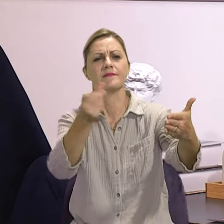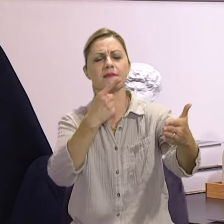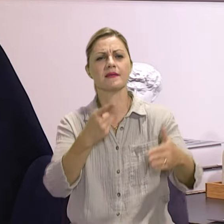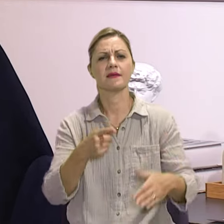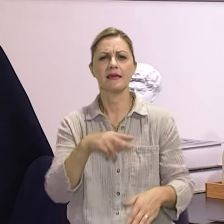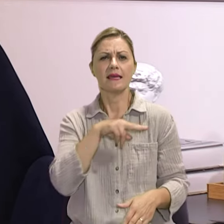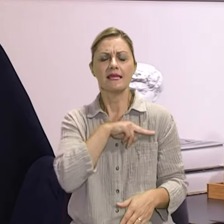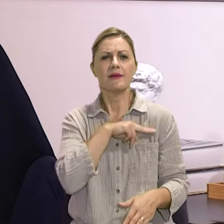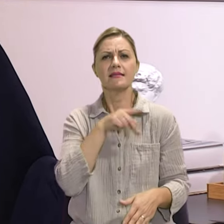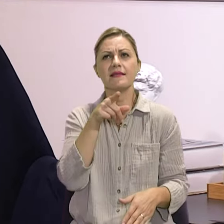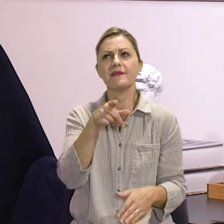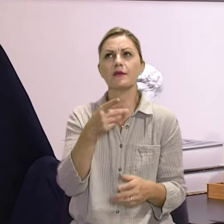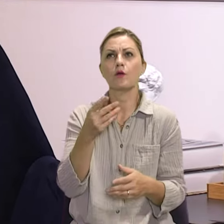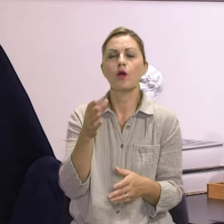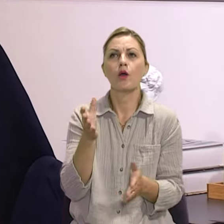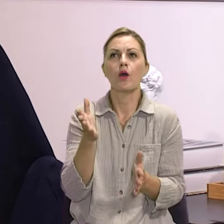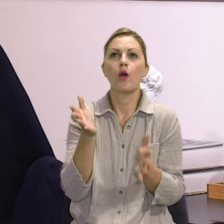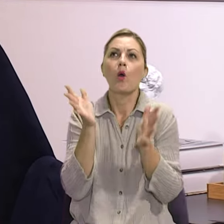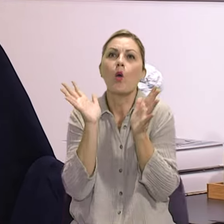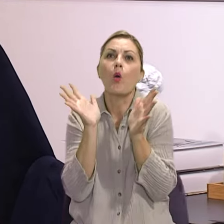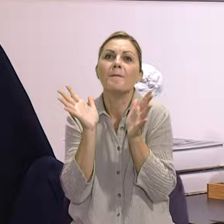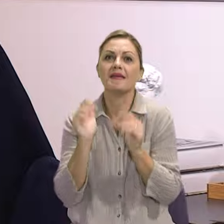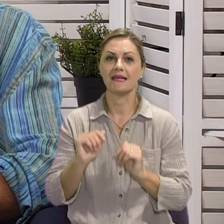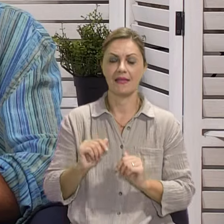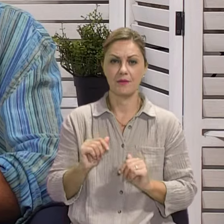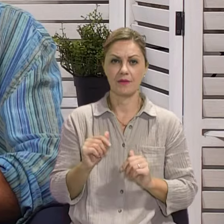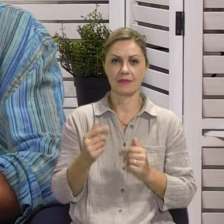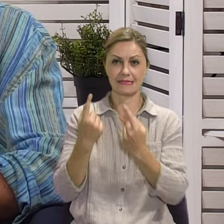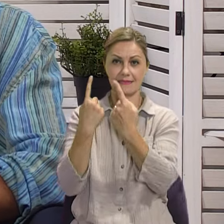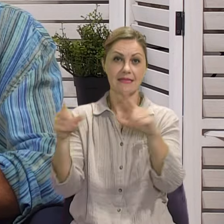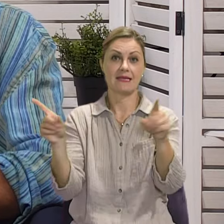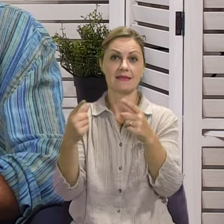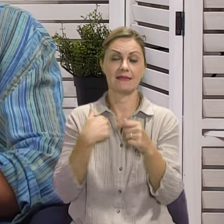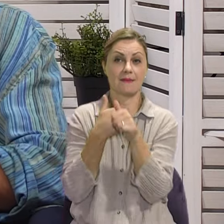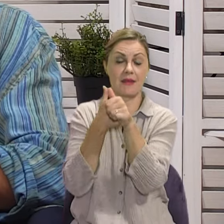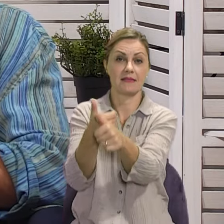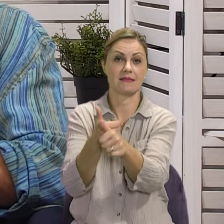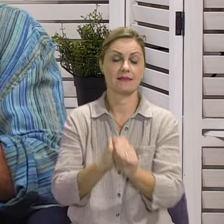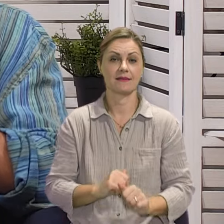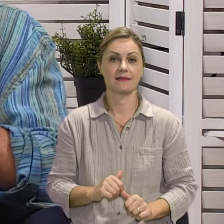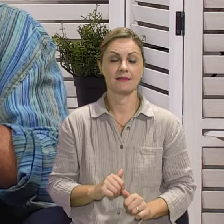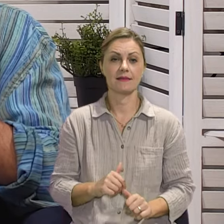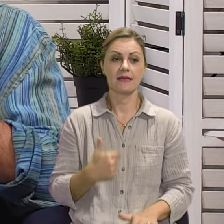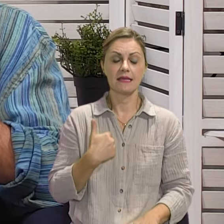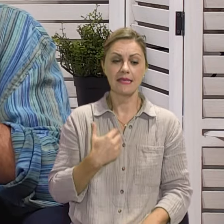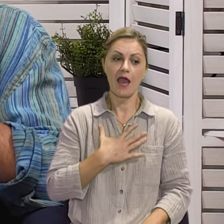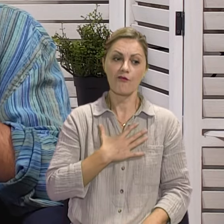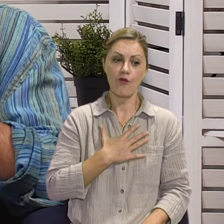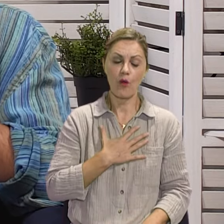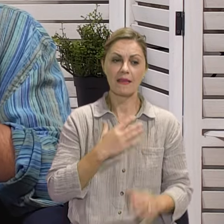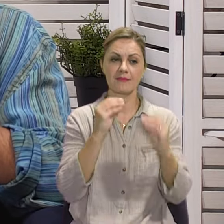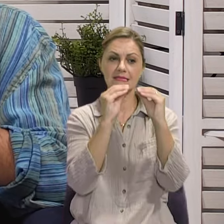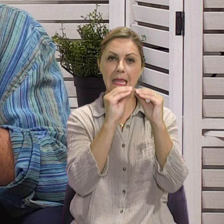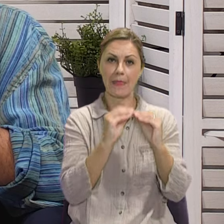nekog skladatelja kojeg baš volite jako? Evo vidite, meni je jedan od dražih